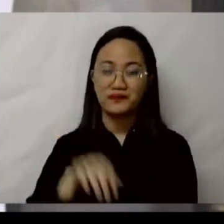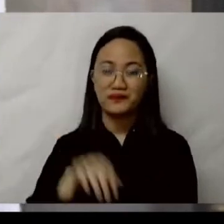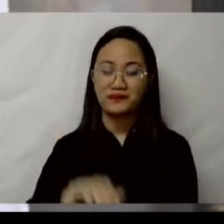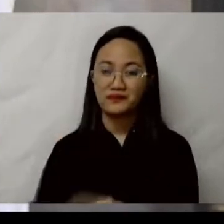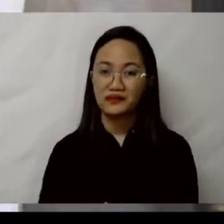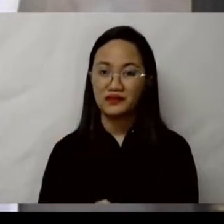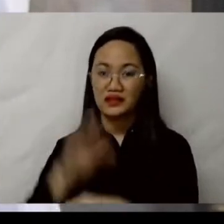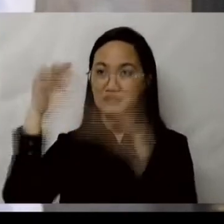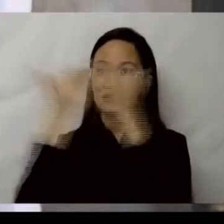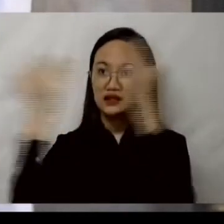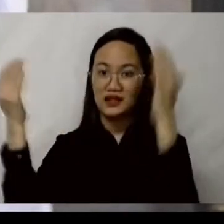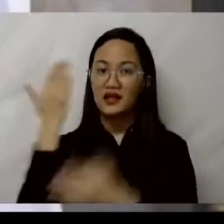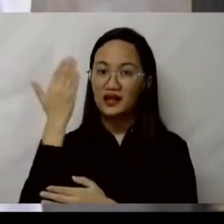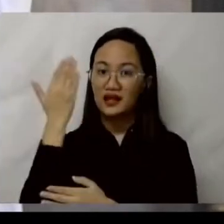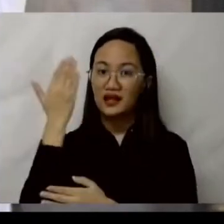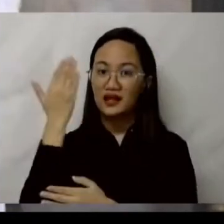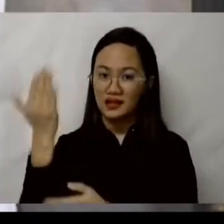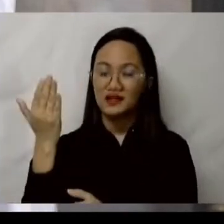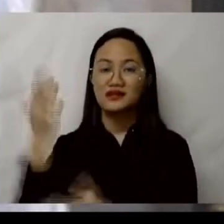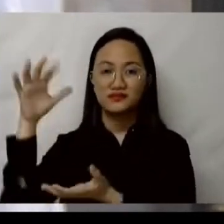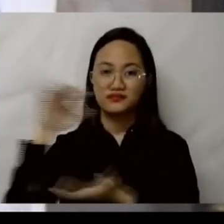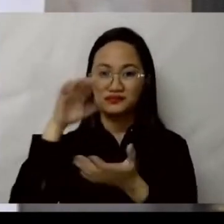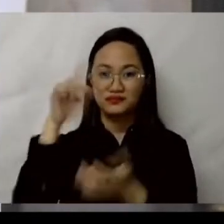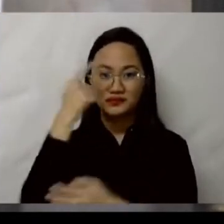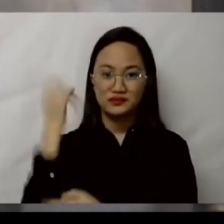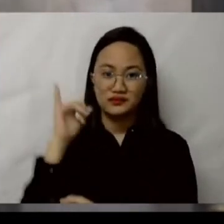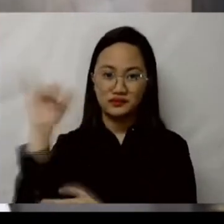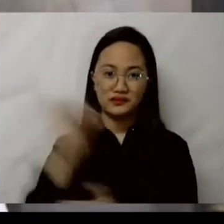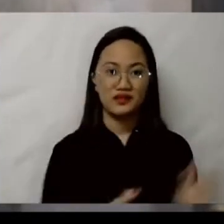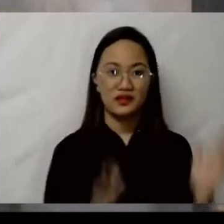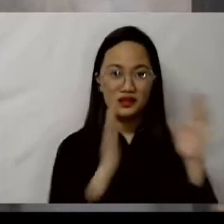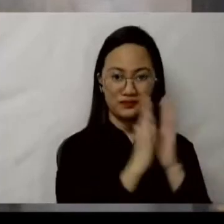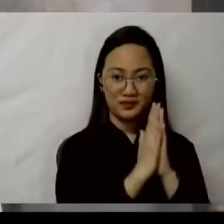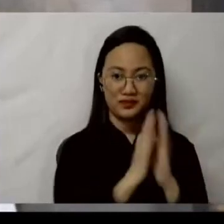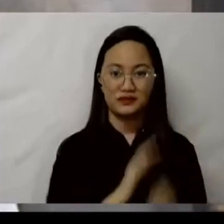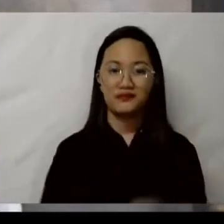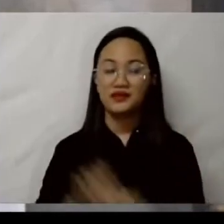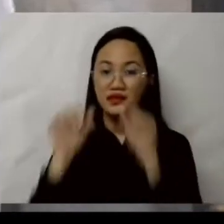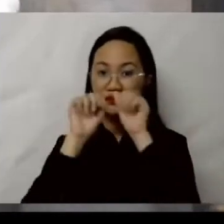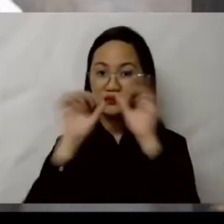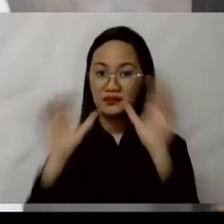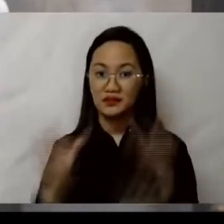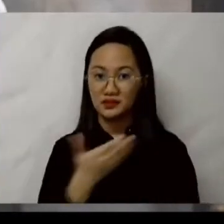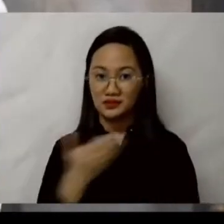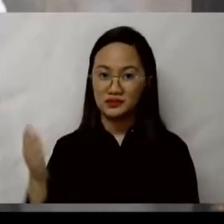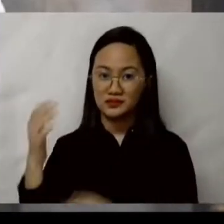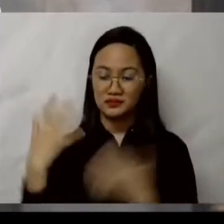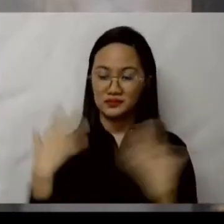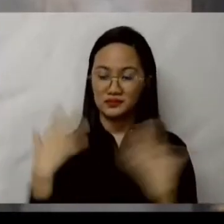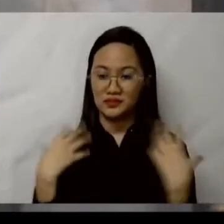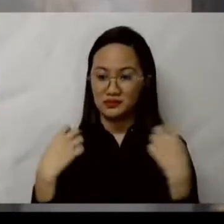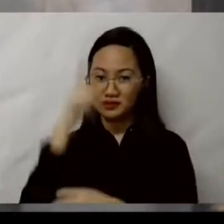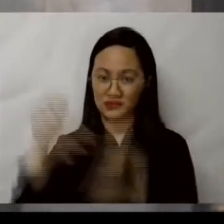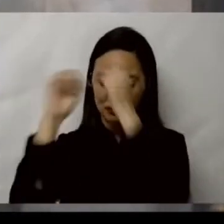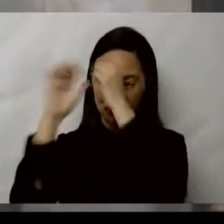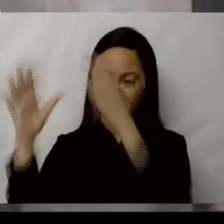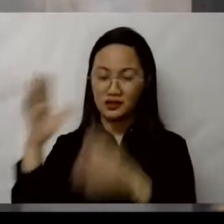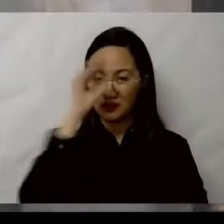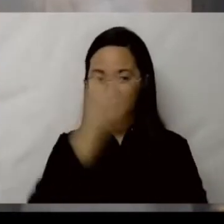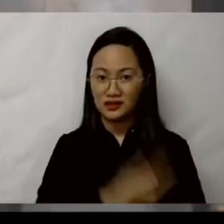kanyang pamana magpasawalang hanggan. Amen. Pagpalain kayo ng makapangyarihang Diyos, Ama at Anak at Espiritu